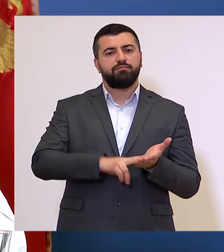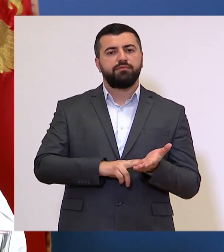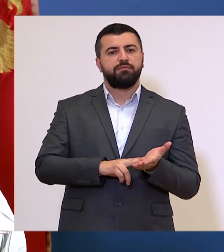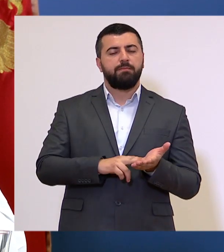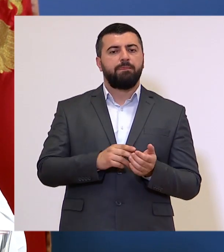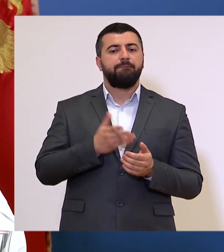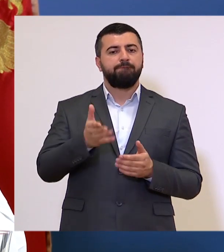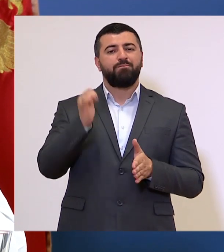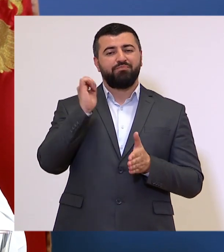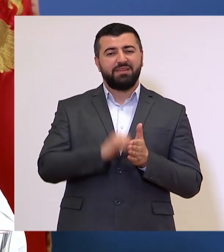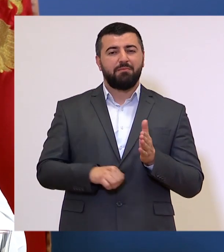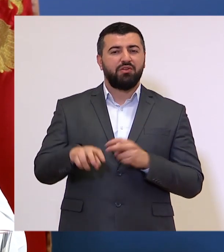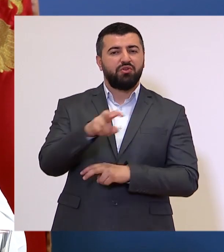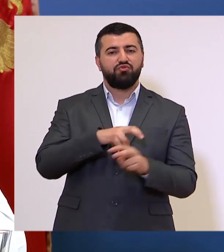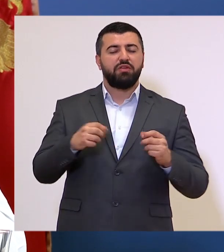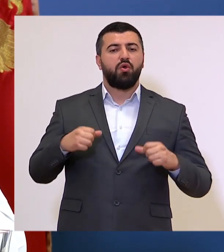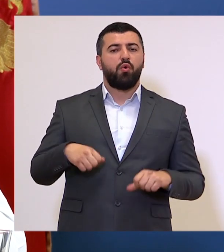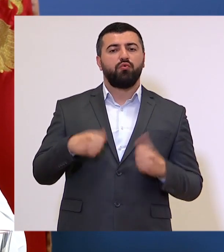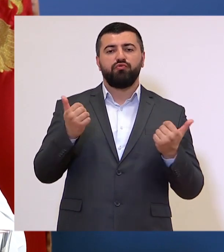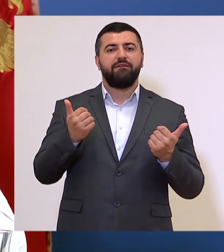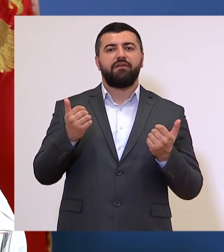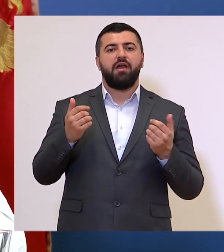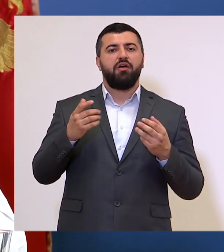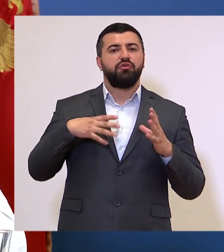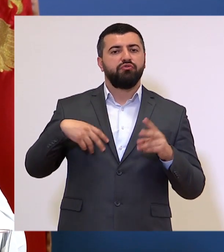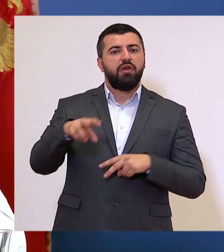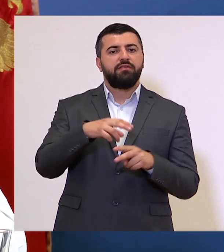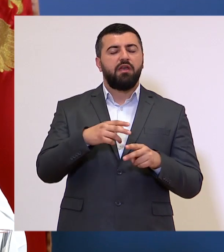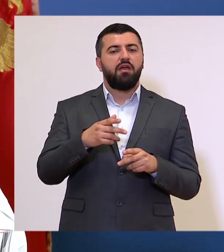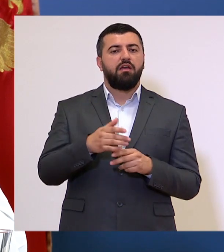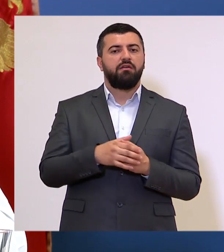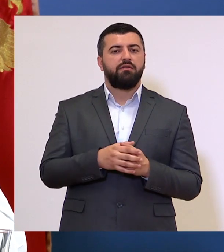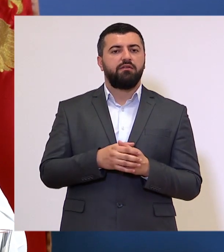cijena ograničavanja komfora naših građana je